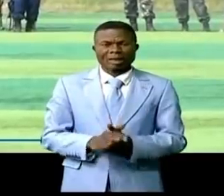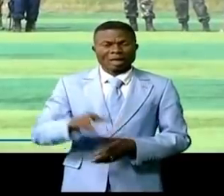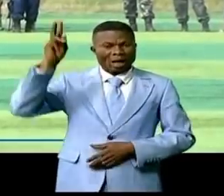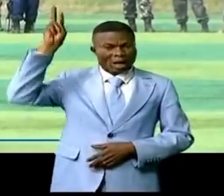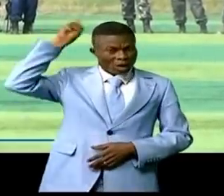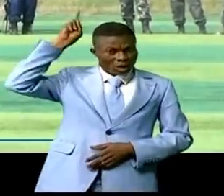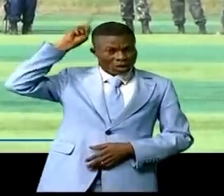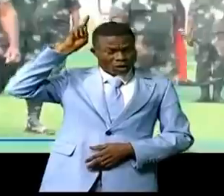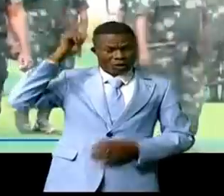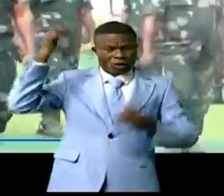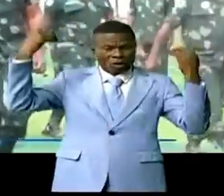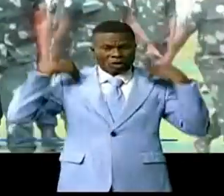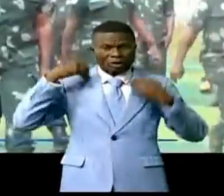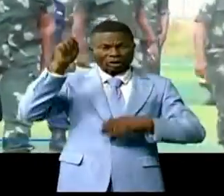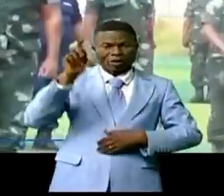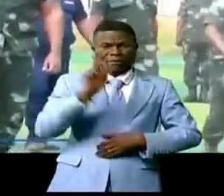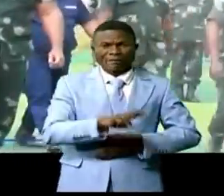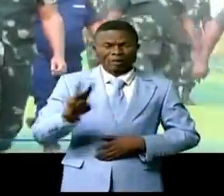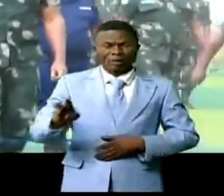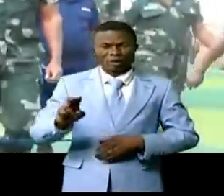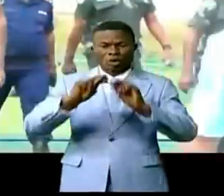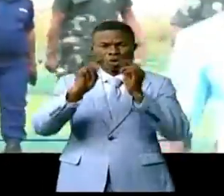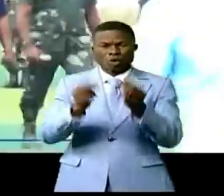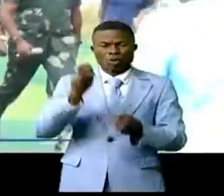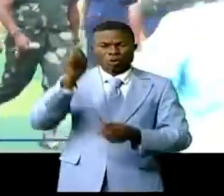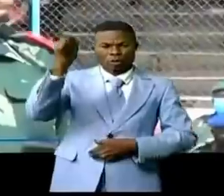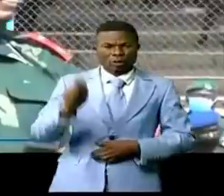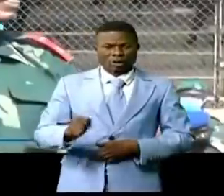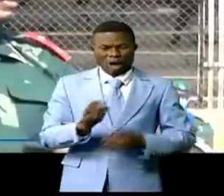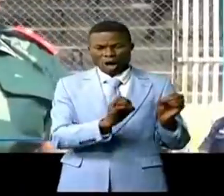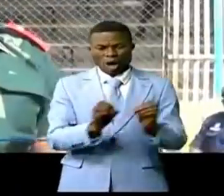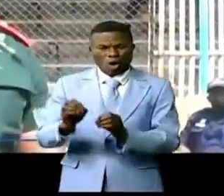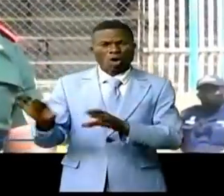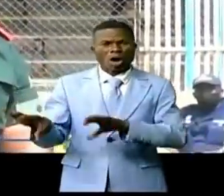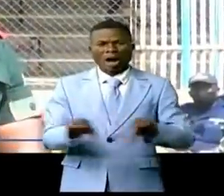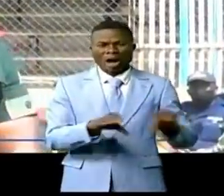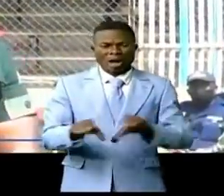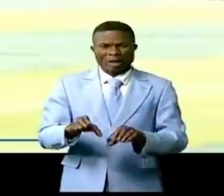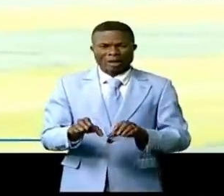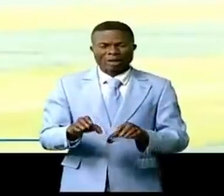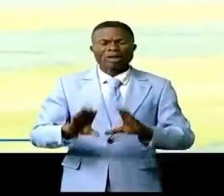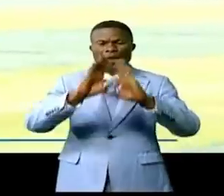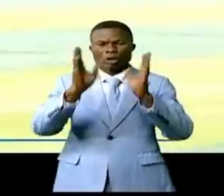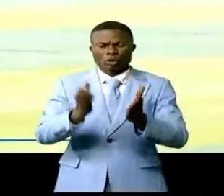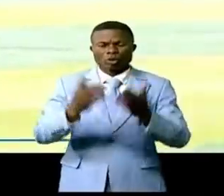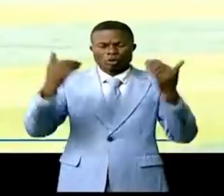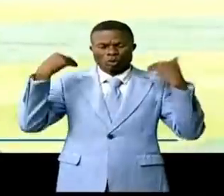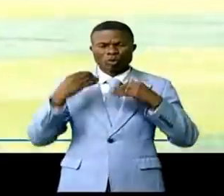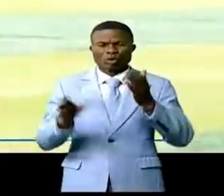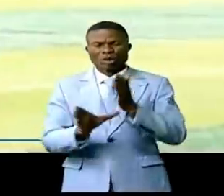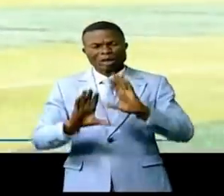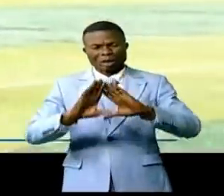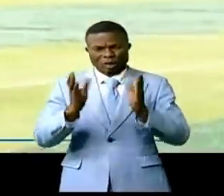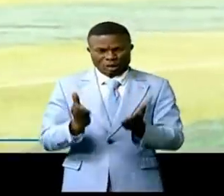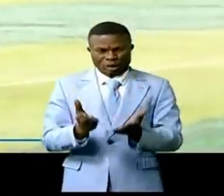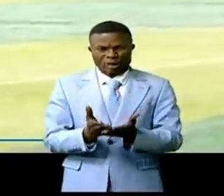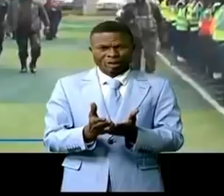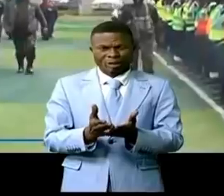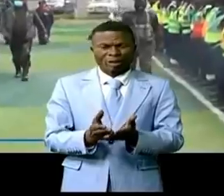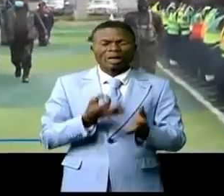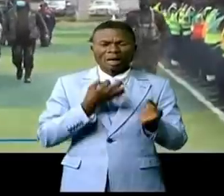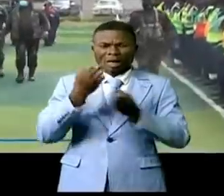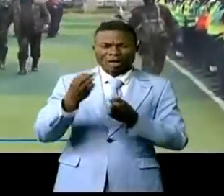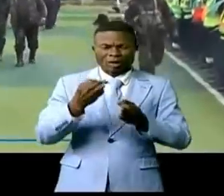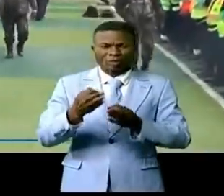de la 22e région militaire qui a présidé l'activité à l'intention des officiers, sous-officiers et hommes de troupes. Après le passage en revue des troupes,